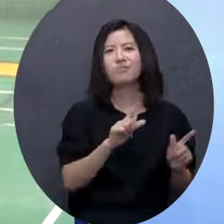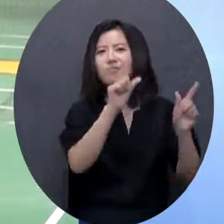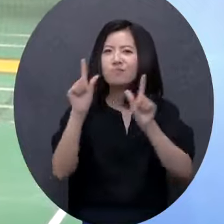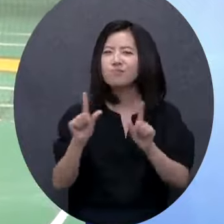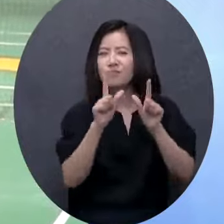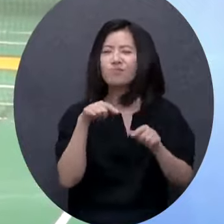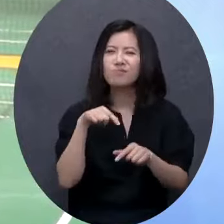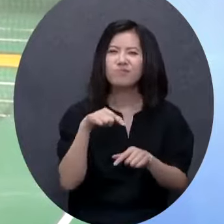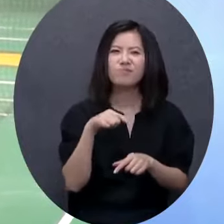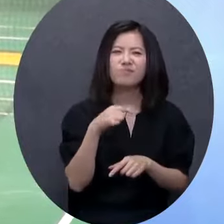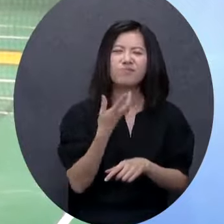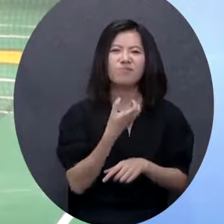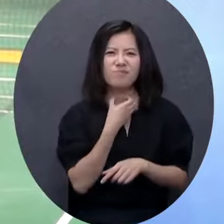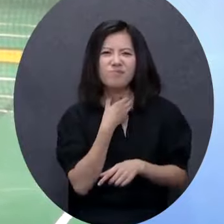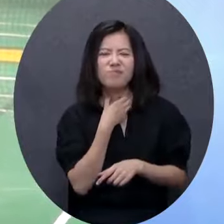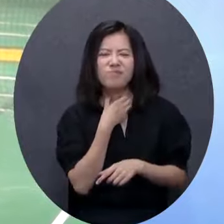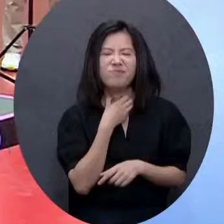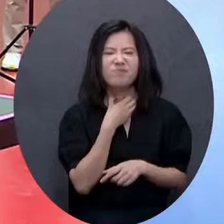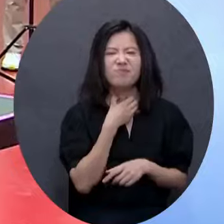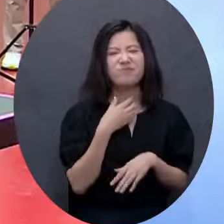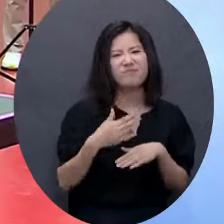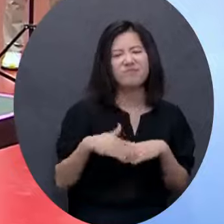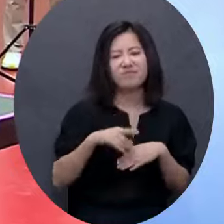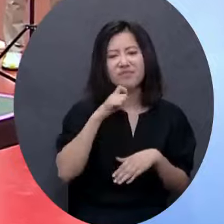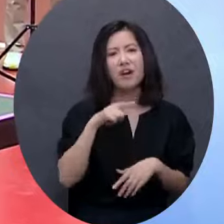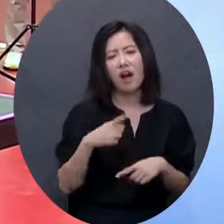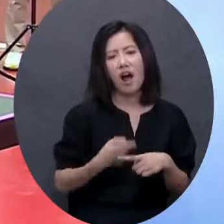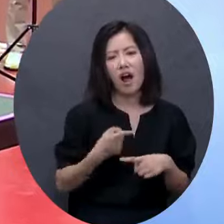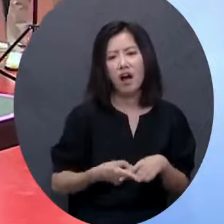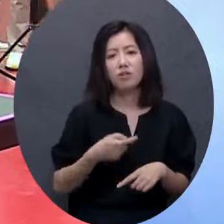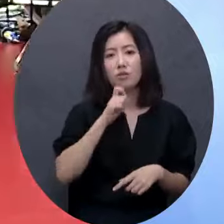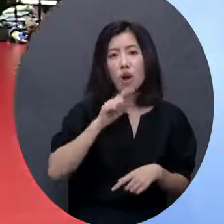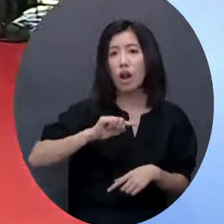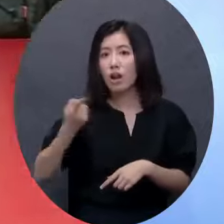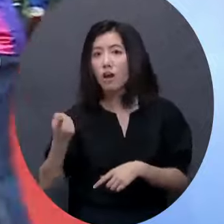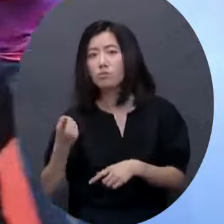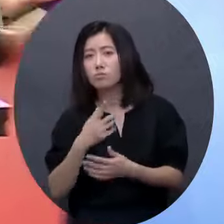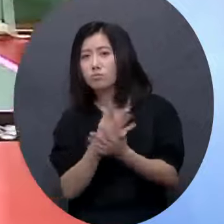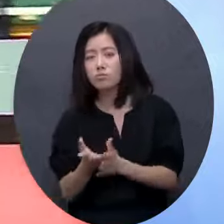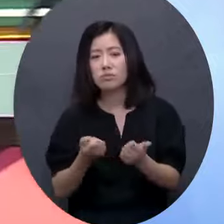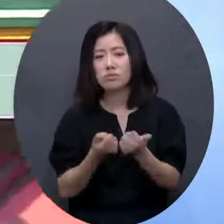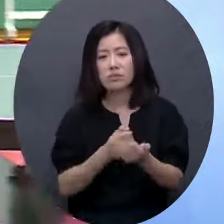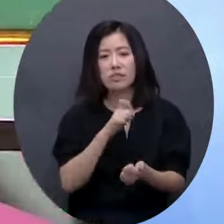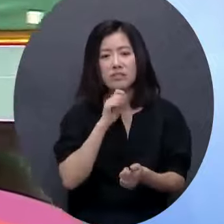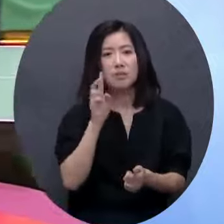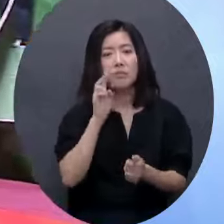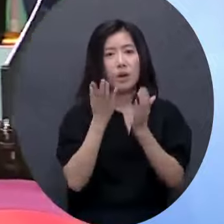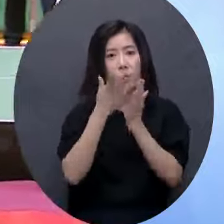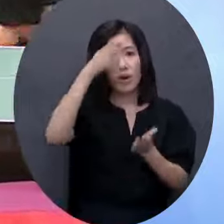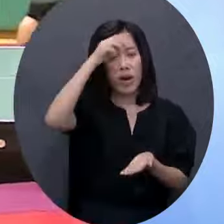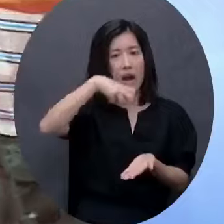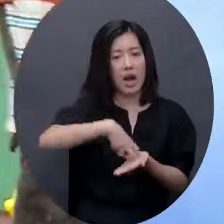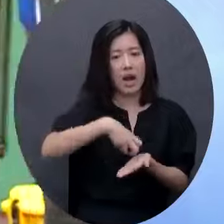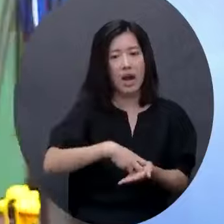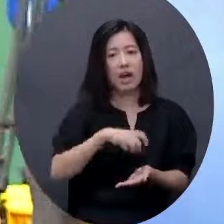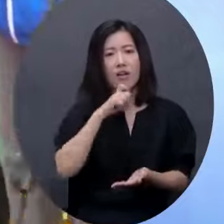是都不是不是太好啦，呢個係事實嚟嘅。咁所以我哋有其他配套，我哋當一個學徒咁樣，我哋係會